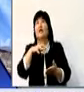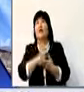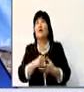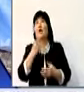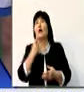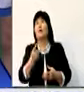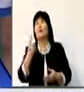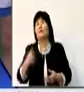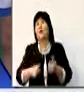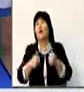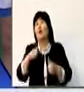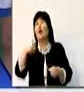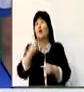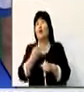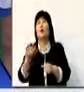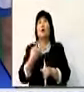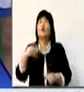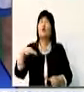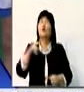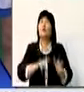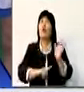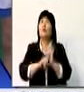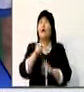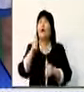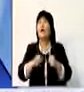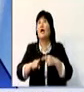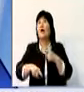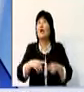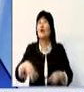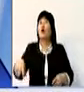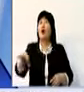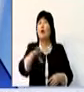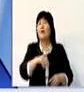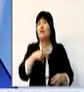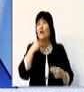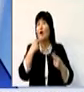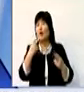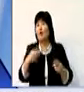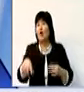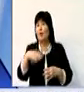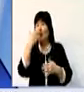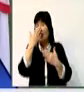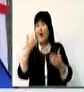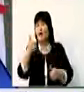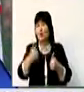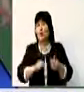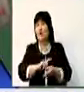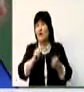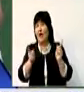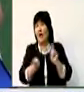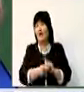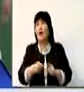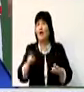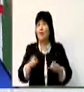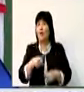бірден бір сайыс. Тұңғыш рет Сыр өңірінде бастау алған дода кейіннен барша ел көз тіккен бүкіл халықтық турнирге айналды.